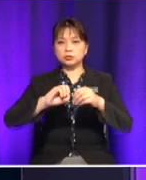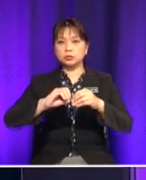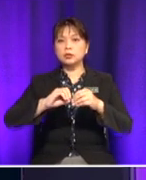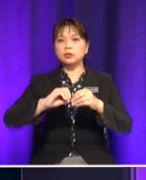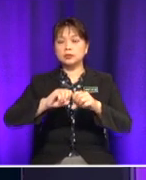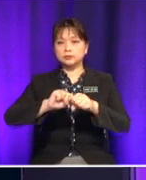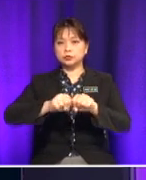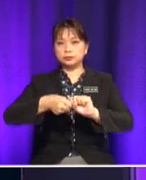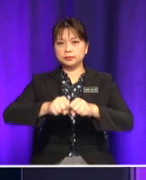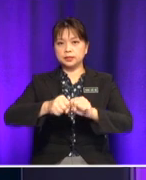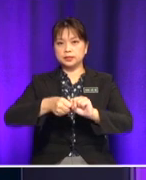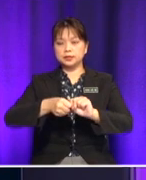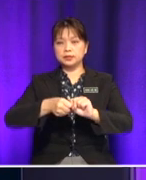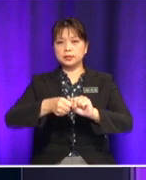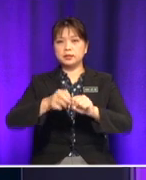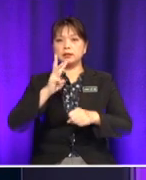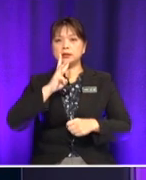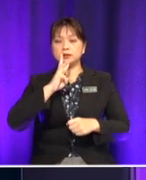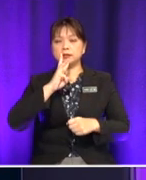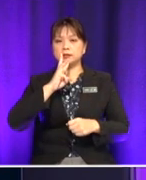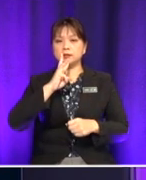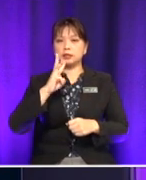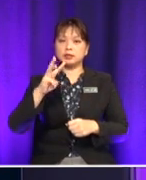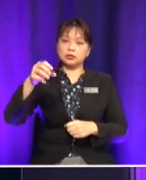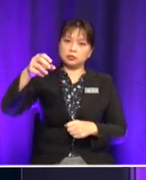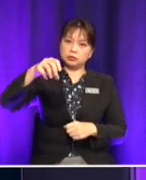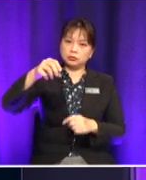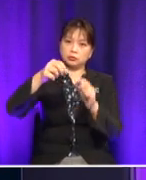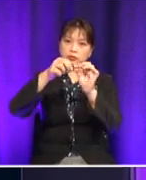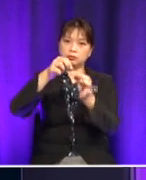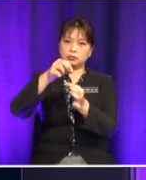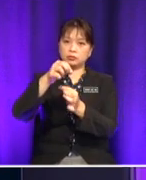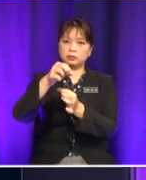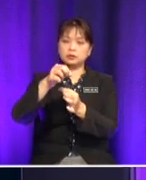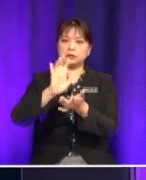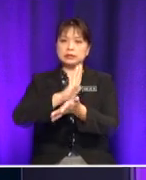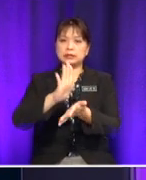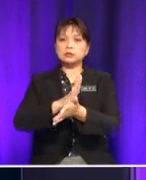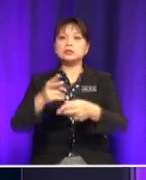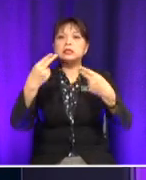bahan kimianya dalam nih ah teknik-teknik Yang betul juga perlu diikuti